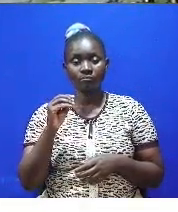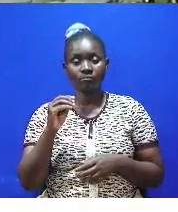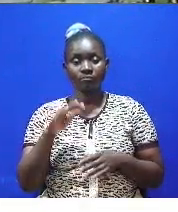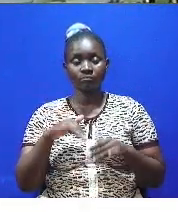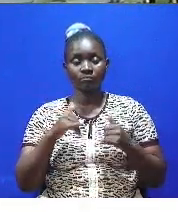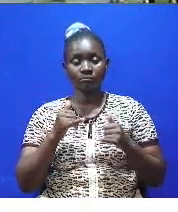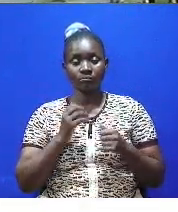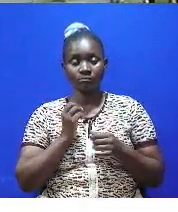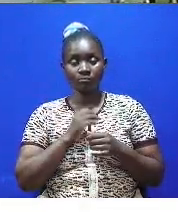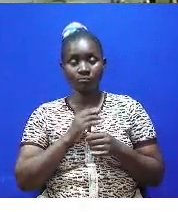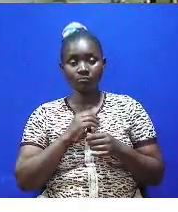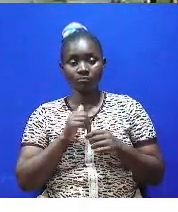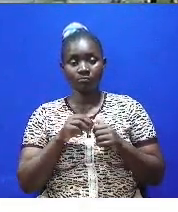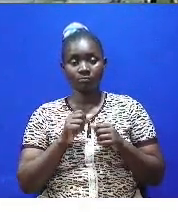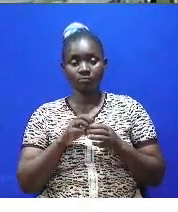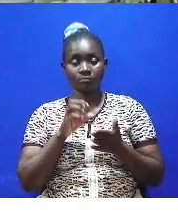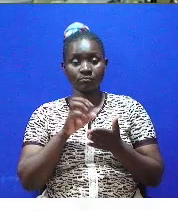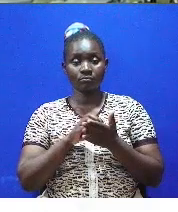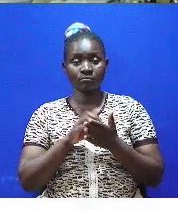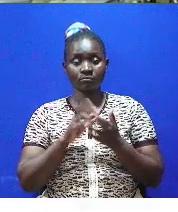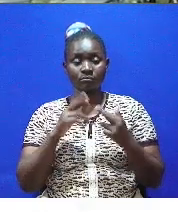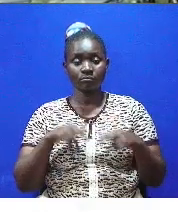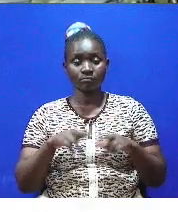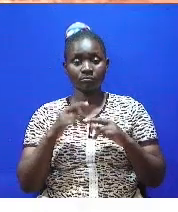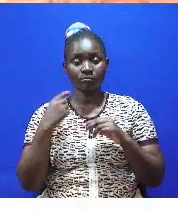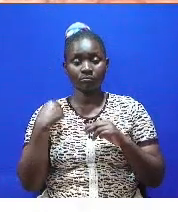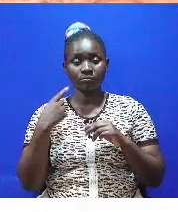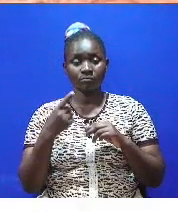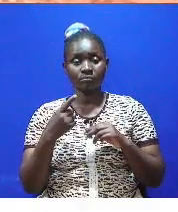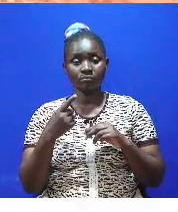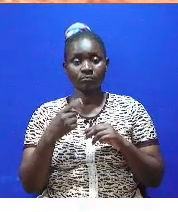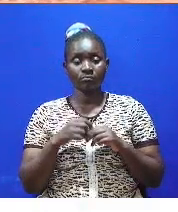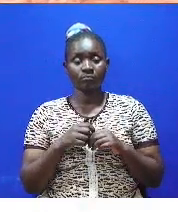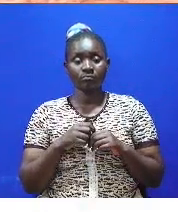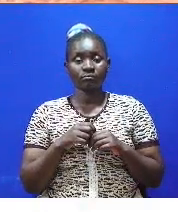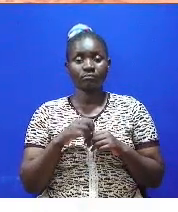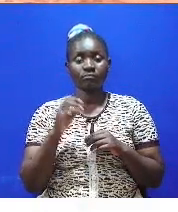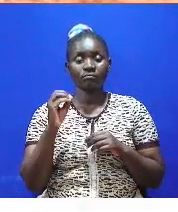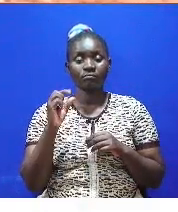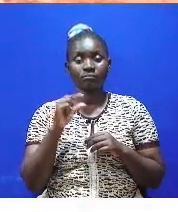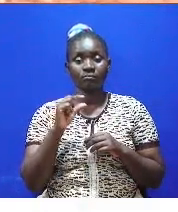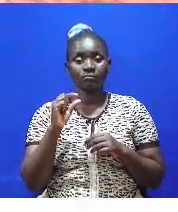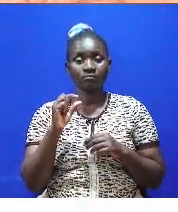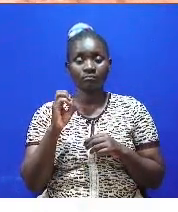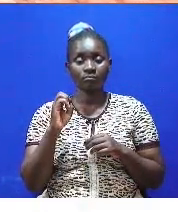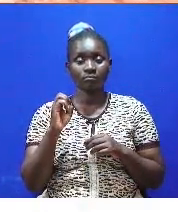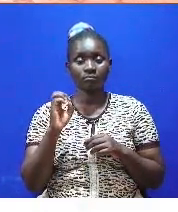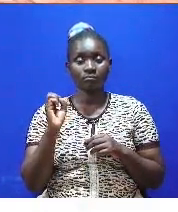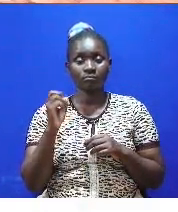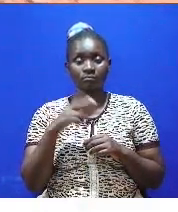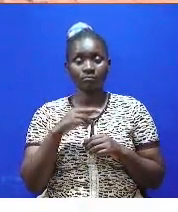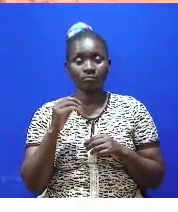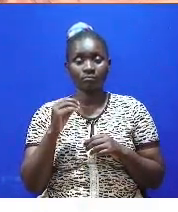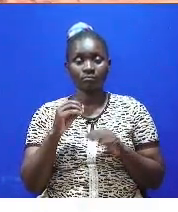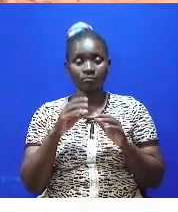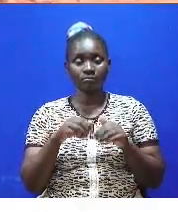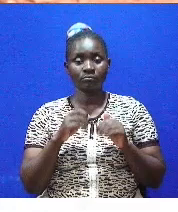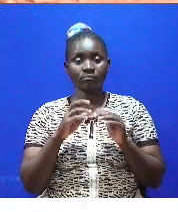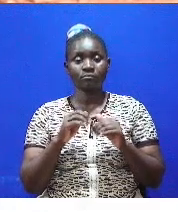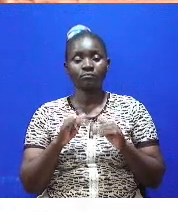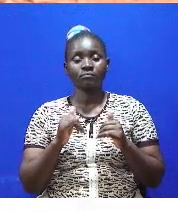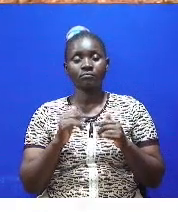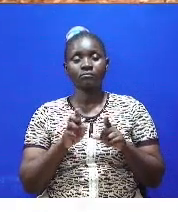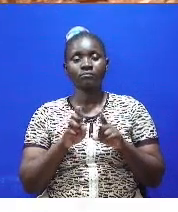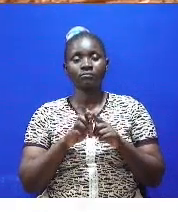Nigobe murunga nirie ega kora separe ye mo ekuru kwa ogecha. Yare mwa kurende mba isane getine nchira yare mwa. Nigobo